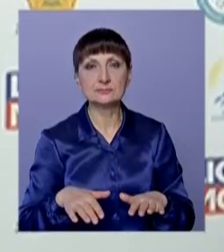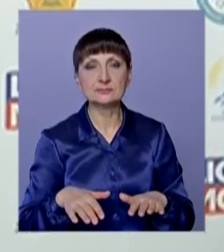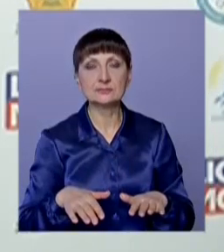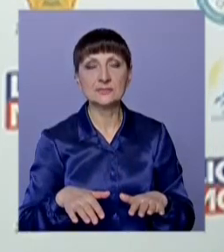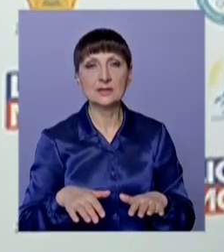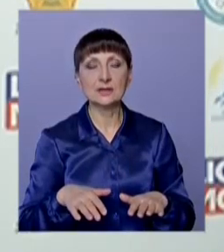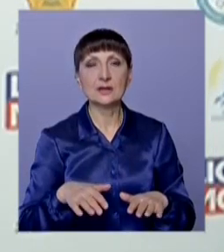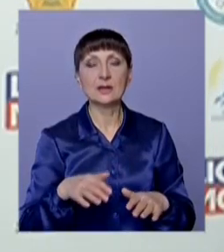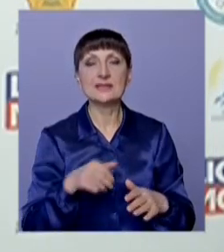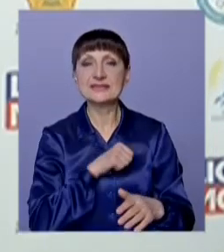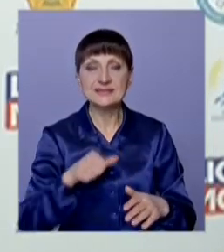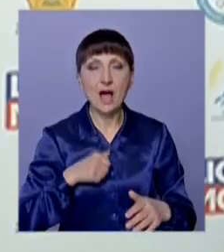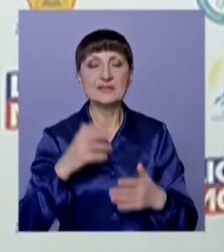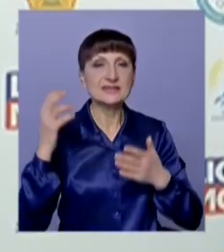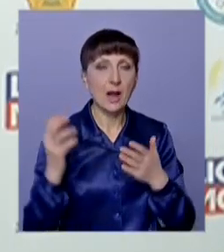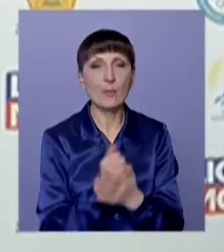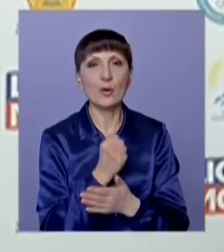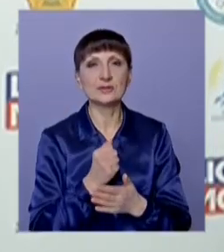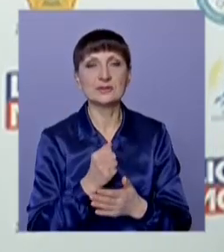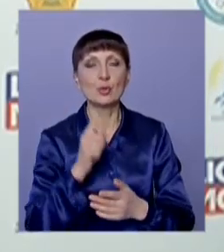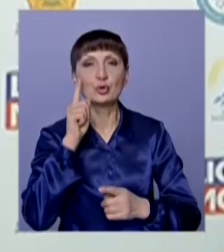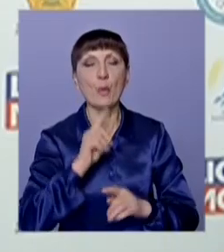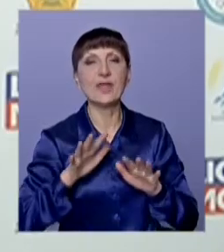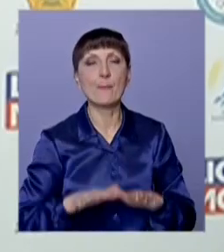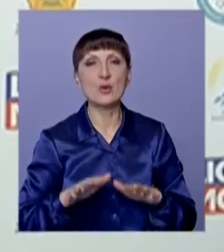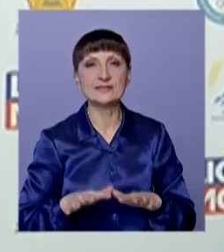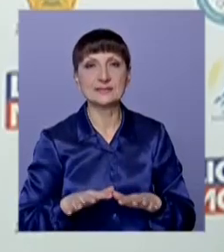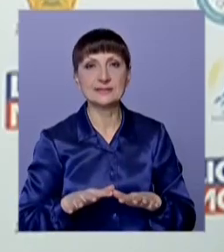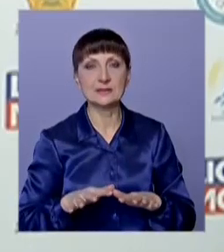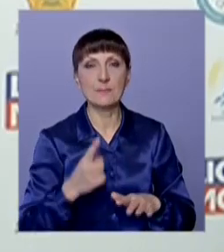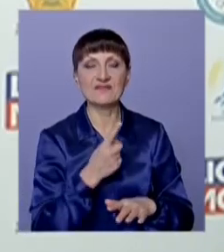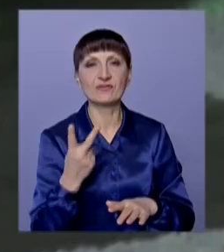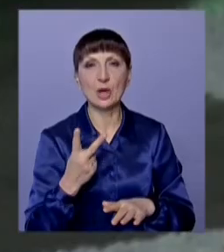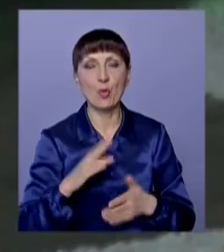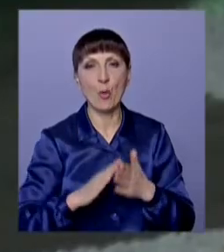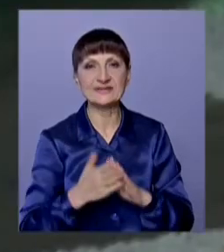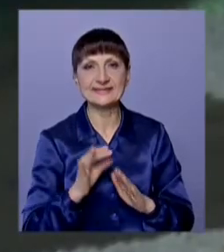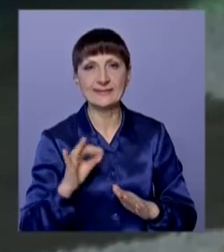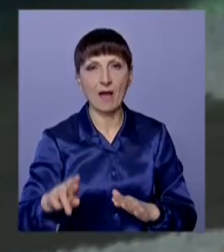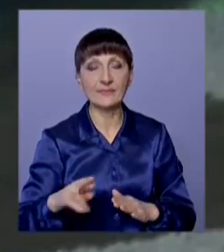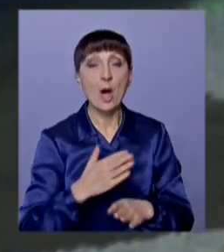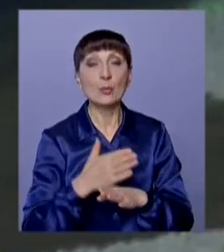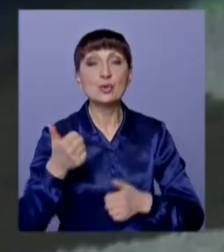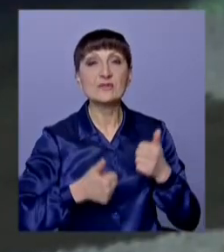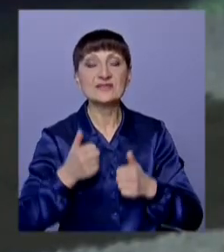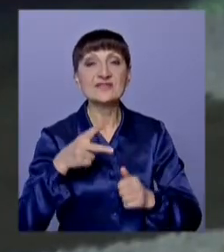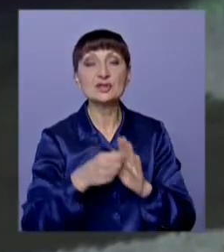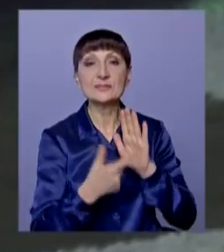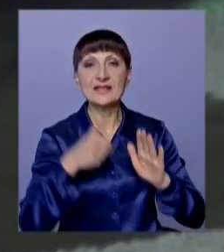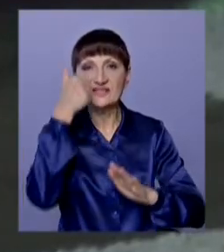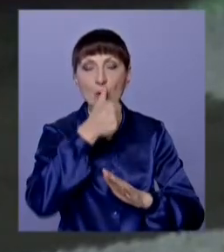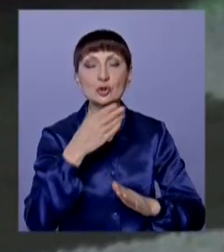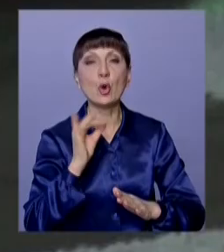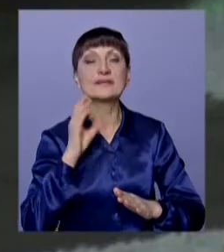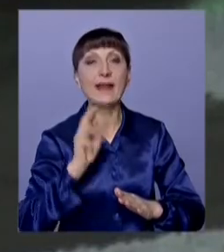пройти до четвертьфинала и заработать удобную позицию, первую, вторую позицию со старта. После универсиады 2017 года